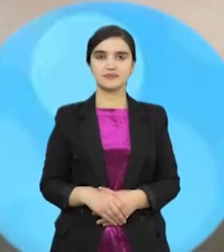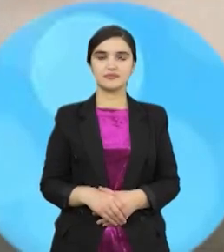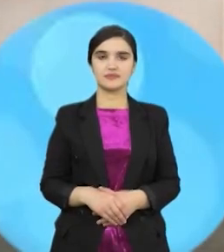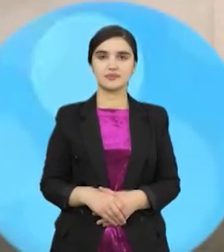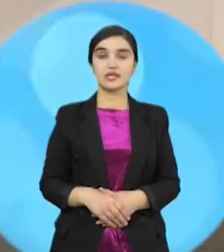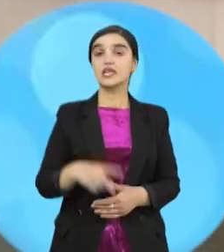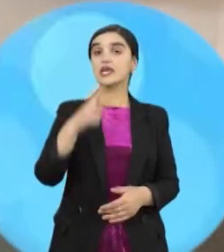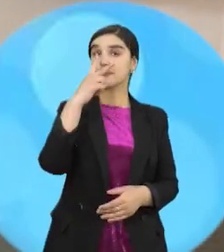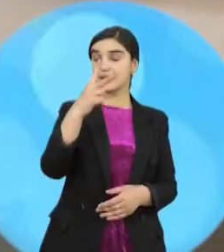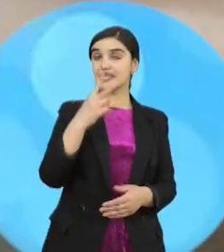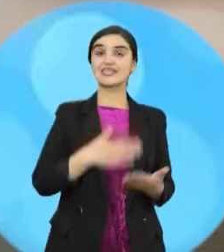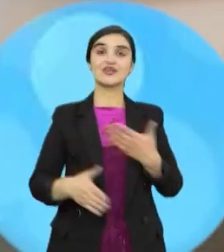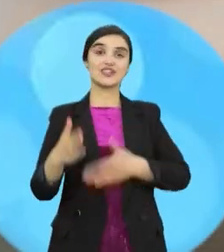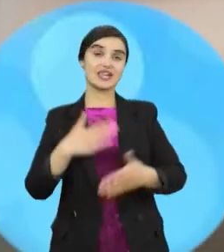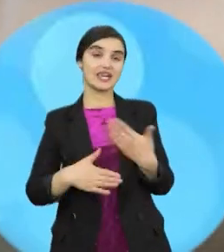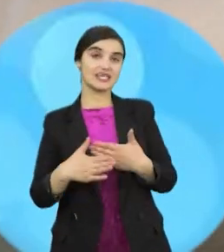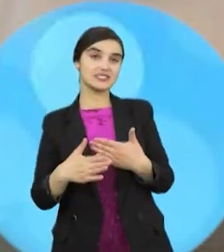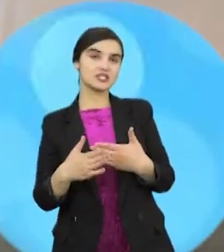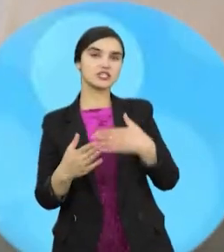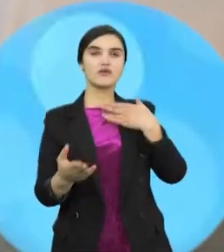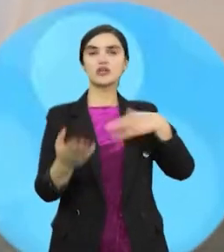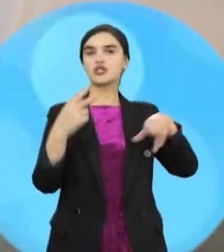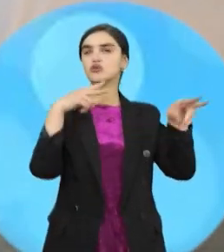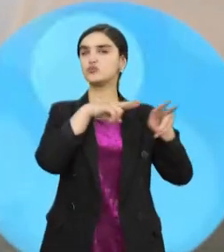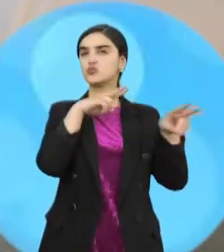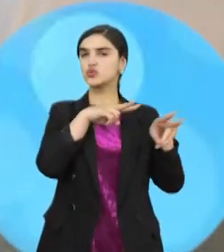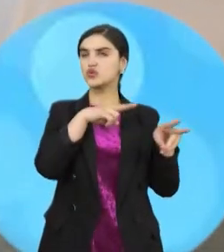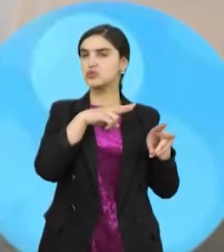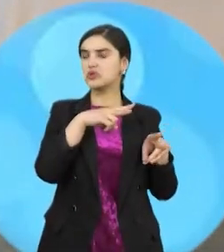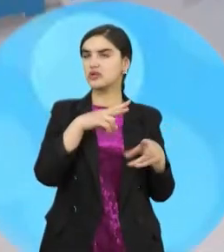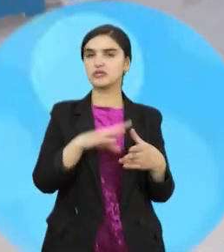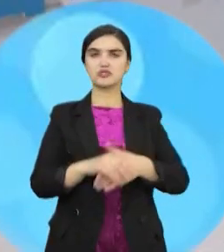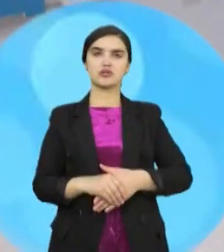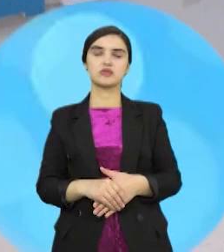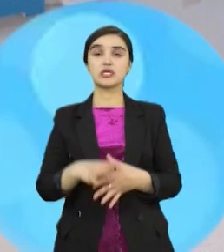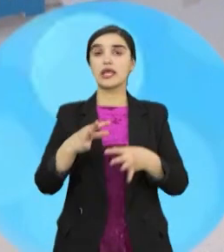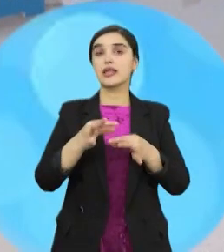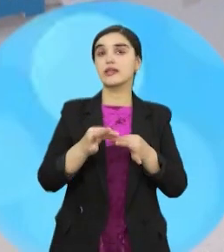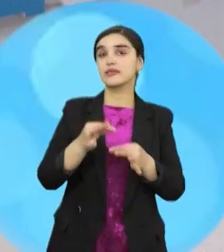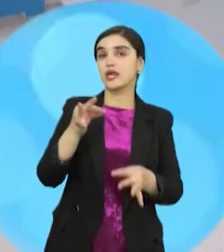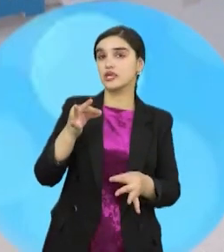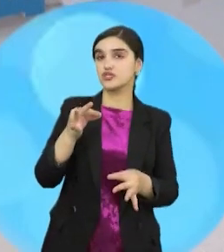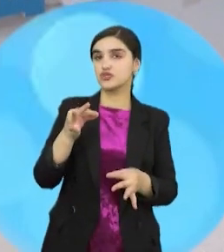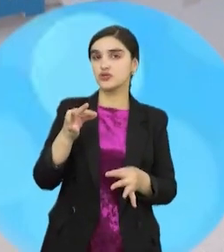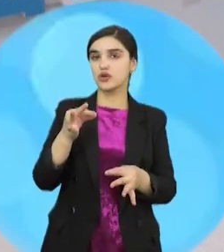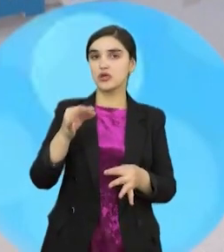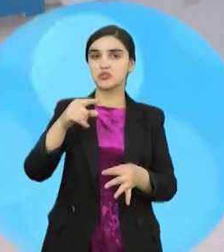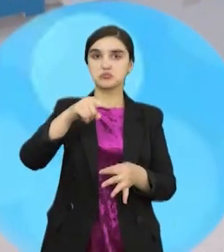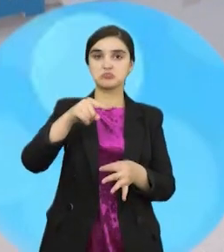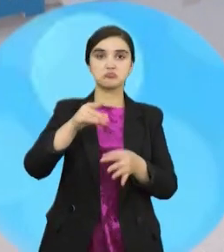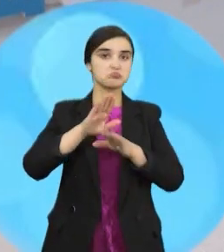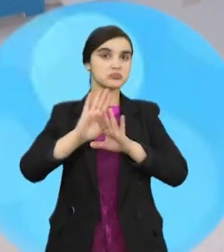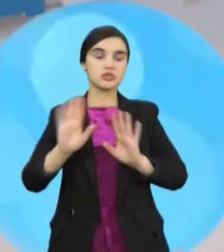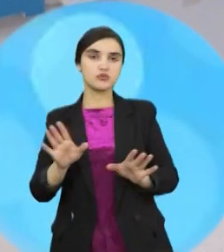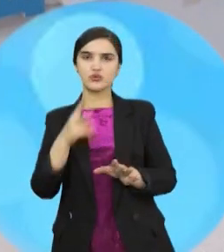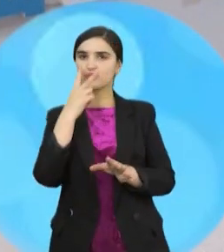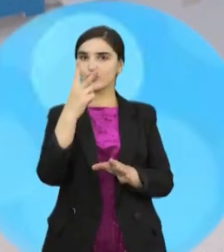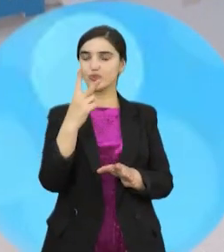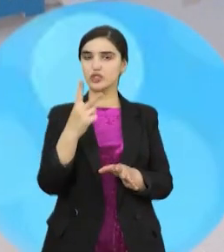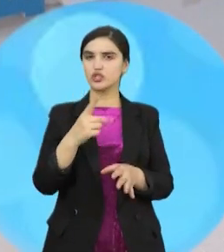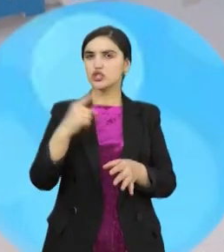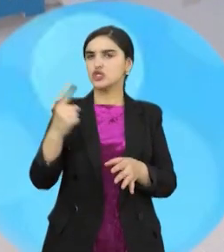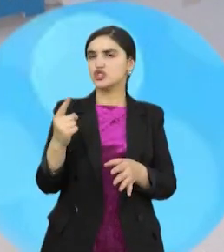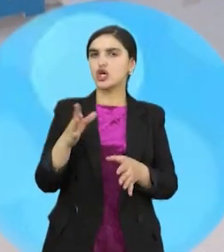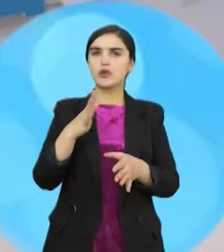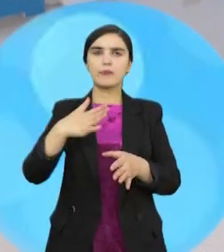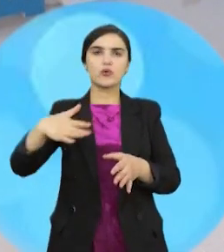و بینندگان عزیز، طوری که شما مشاهده کرده استادید، نایچه از جایش نمی جنبد. ببینید چقدر